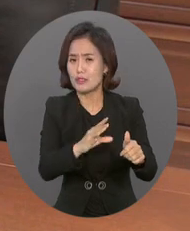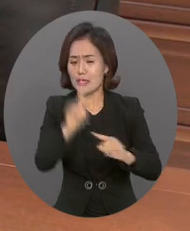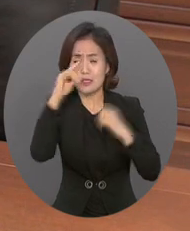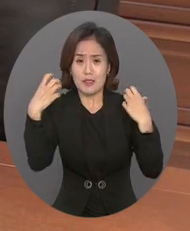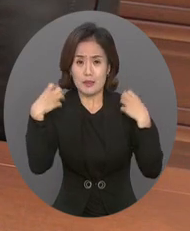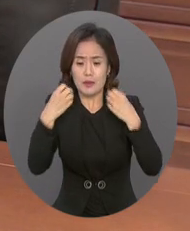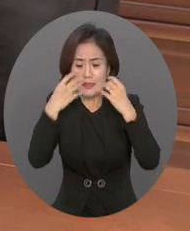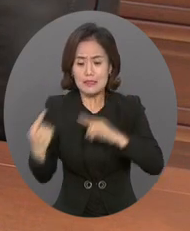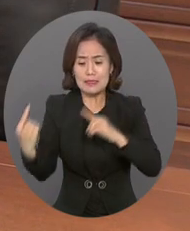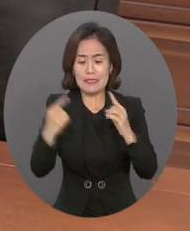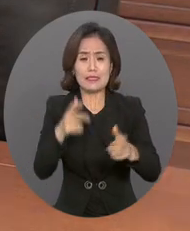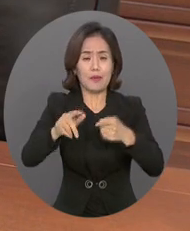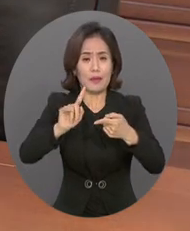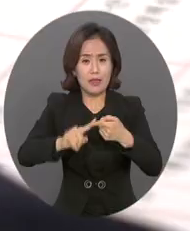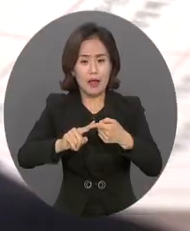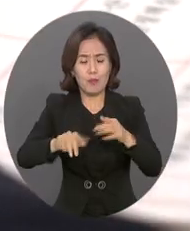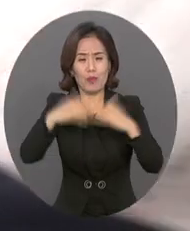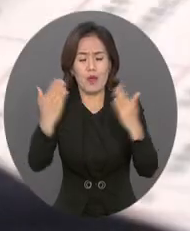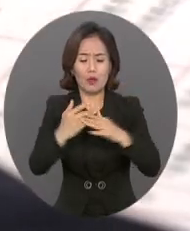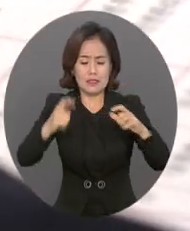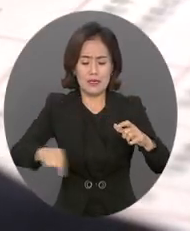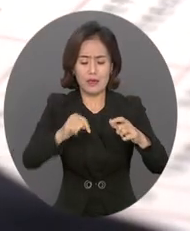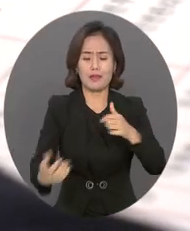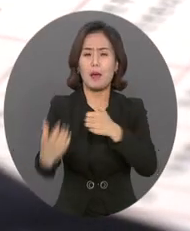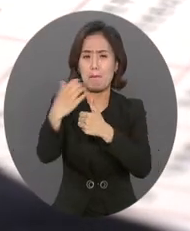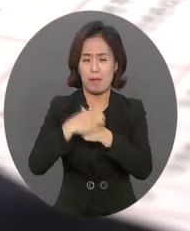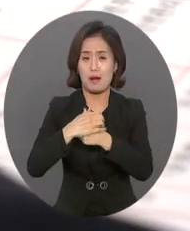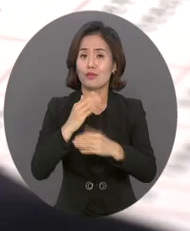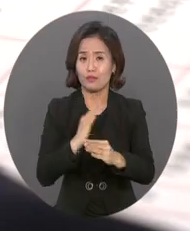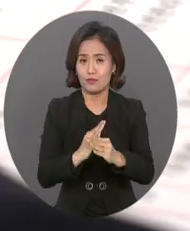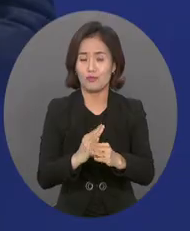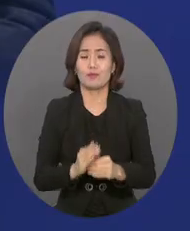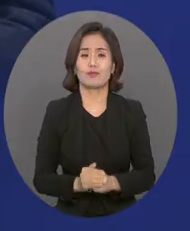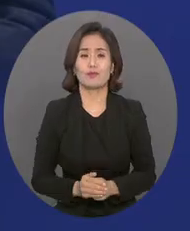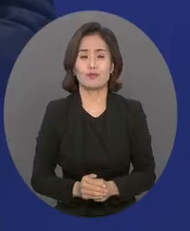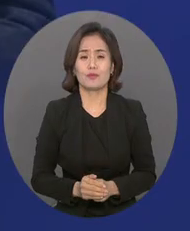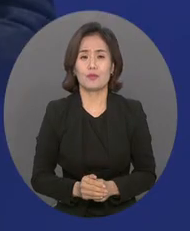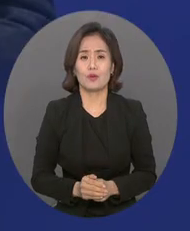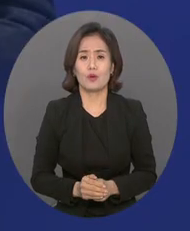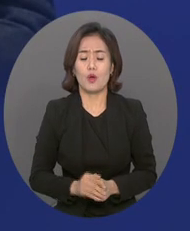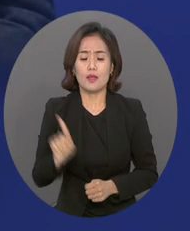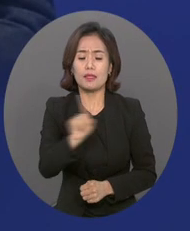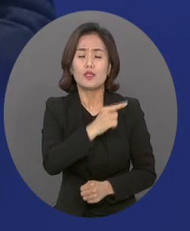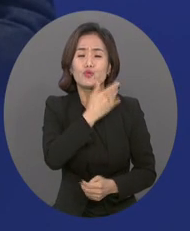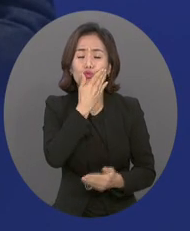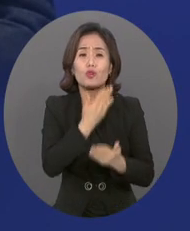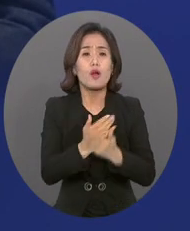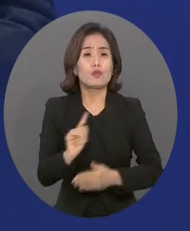정부의 신재생에너지 사업 홀대 여파도 고스란히 지역으로 전가되고 있습니다. 무엇보다도 제일 중요한